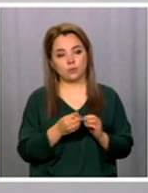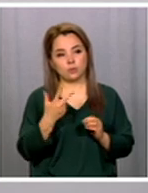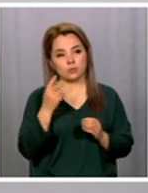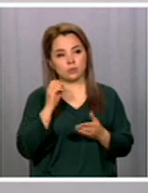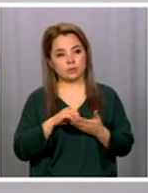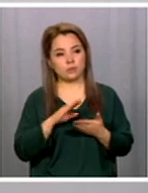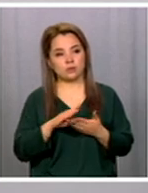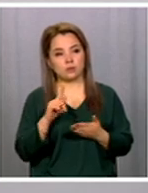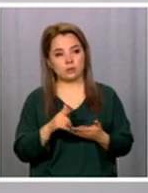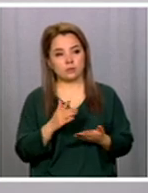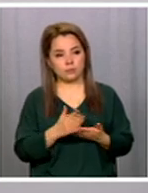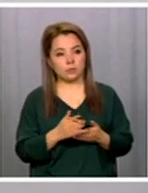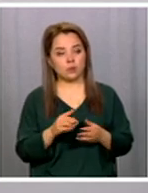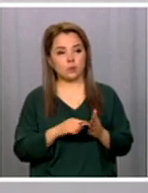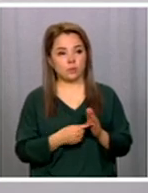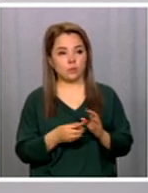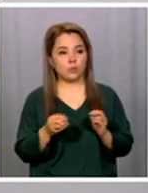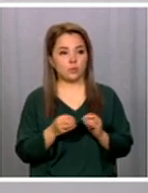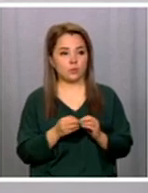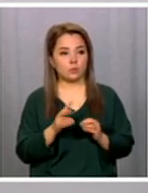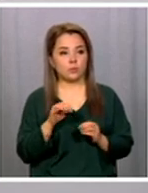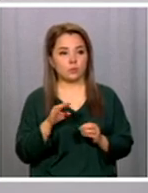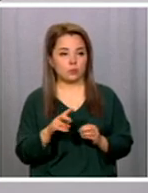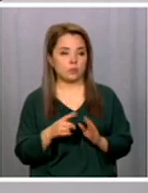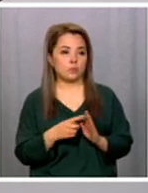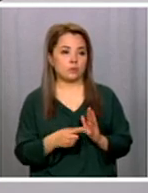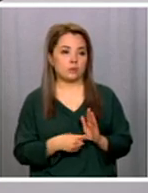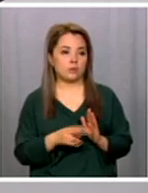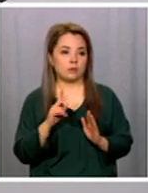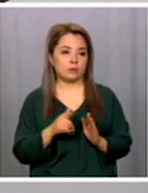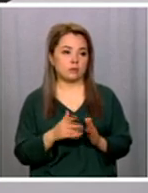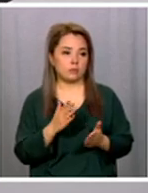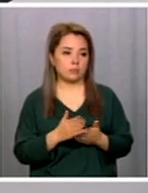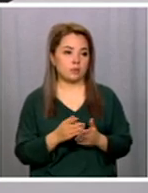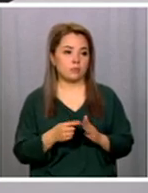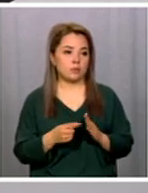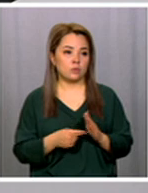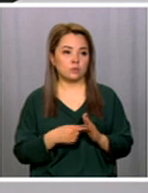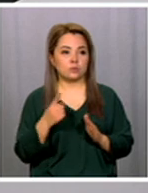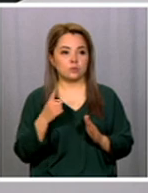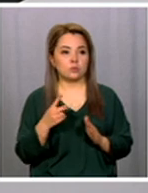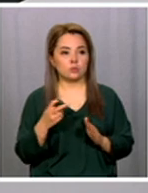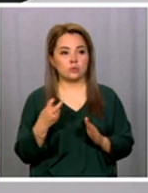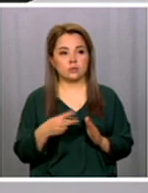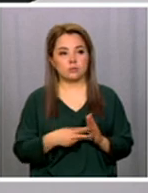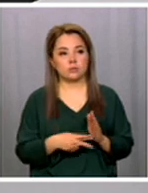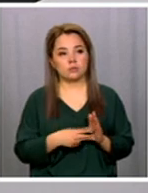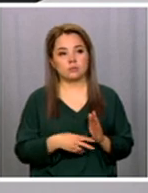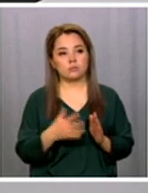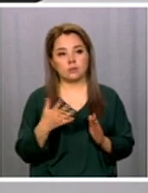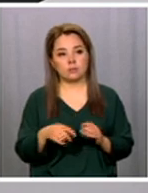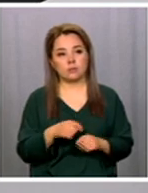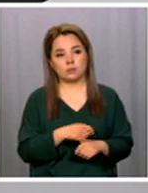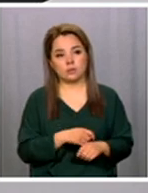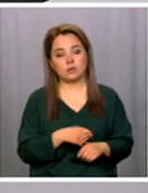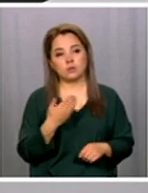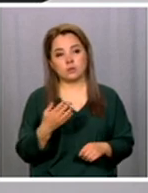килограмм, көбейтілген 10 ньютон бөлінген килограмм, көбейтілген 275 метр. Тең болады